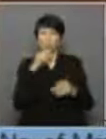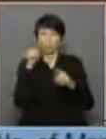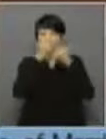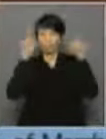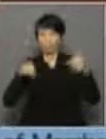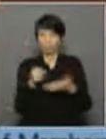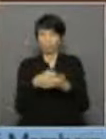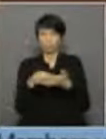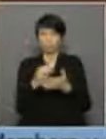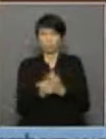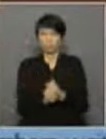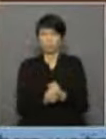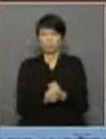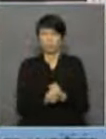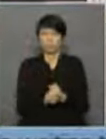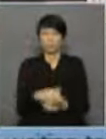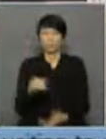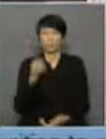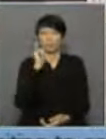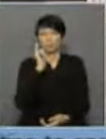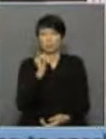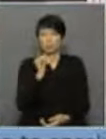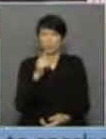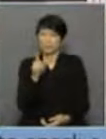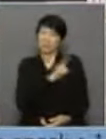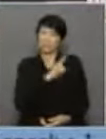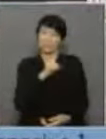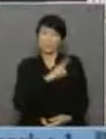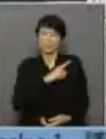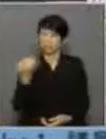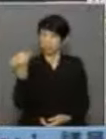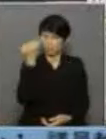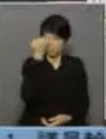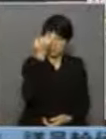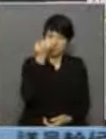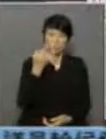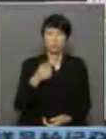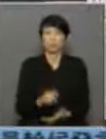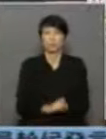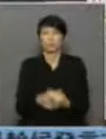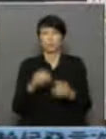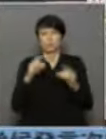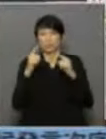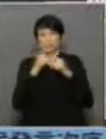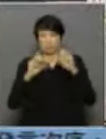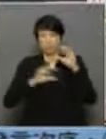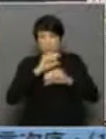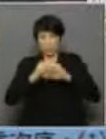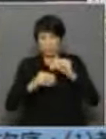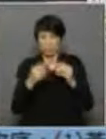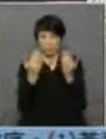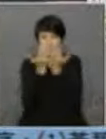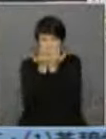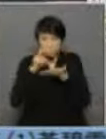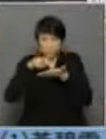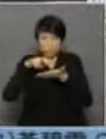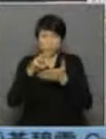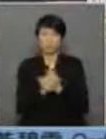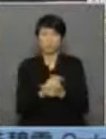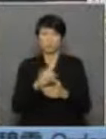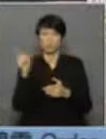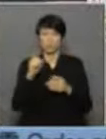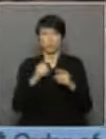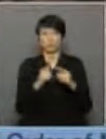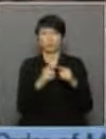有辱無榮說法，不攻自破》，呢篇文咧，民建聯應該要細讀，係嘛？即係點解民建聯都